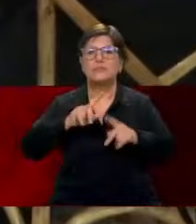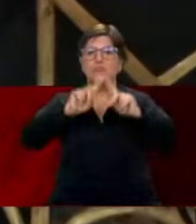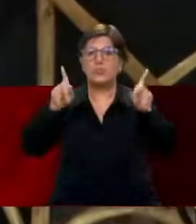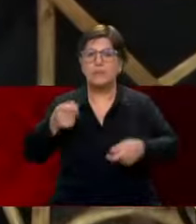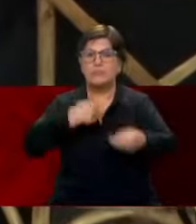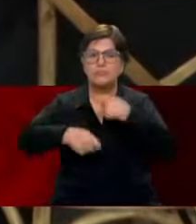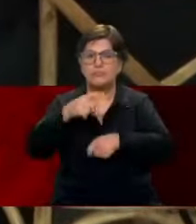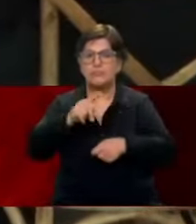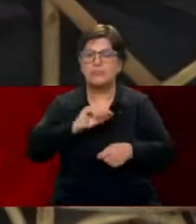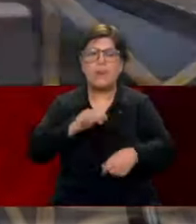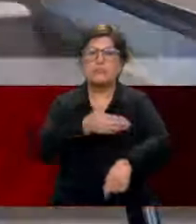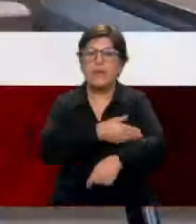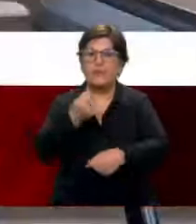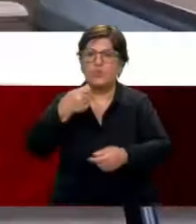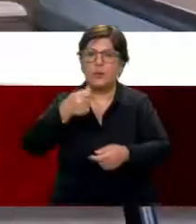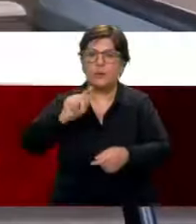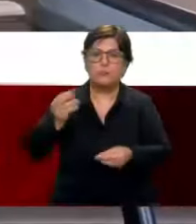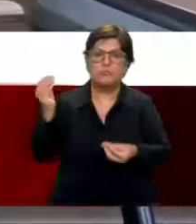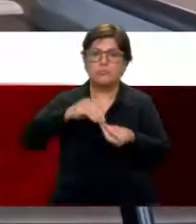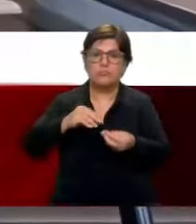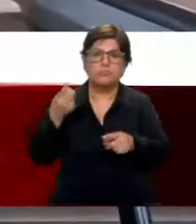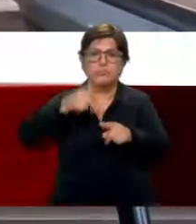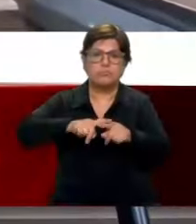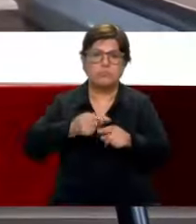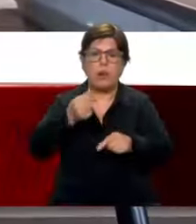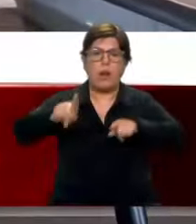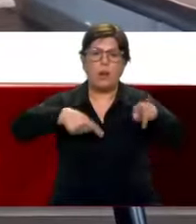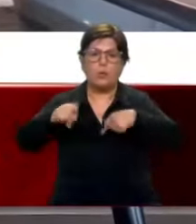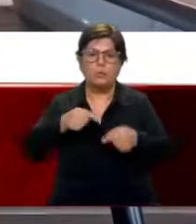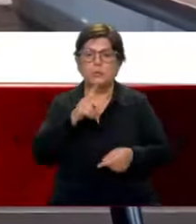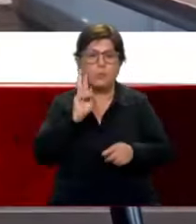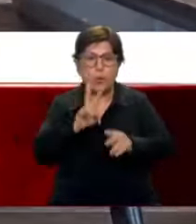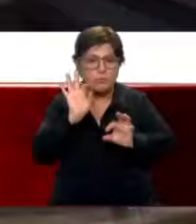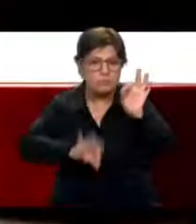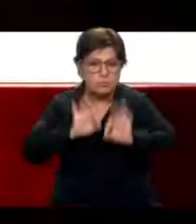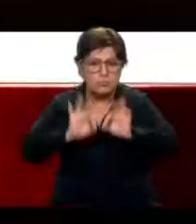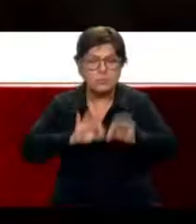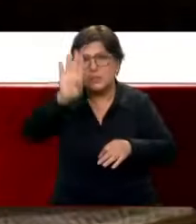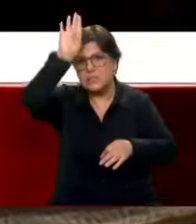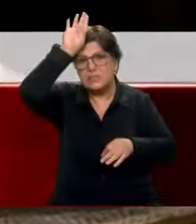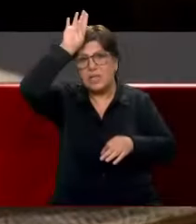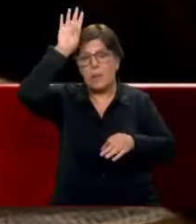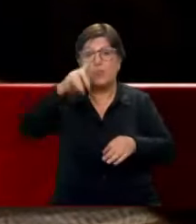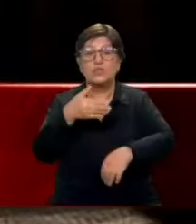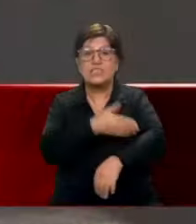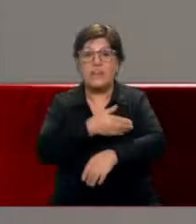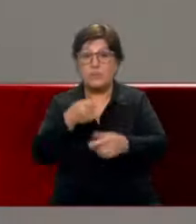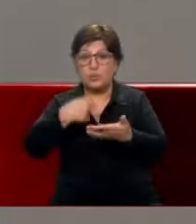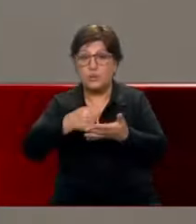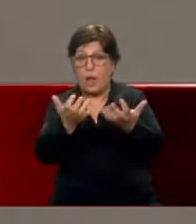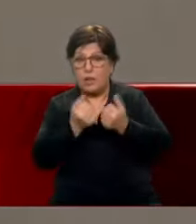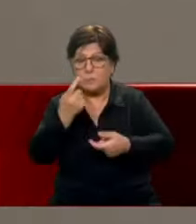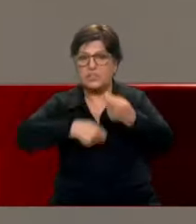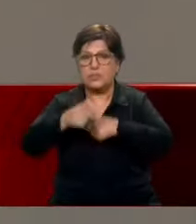servis ücreti almaya devam ediyor. Bakanlık kuralları ihlal eden işletmelere cezai işlem uyguluyor. İstanbul'da servis ücreti aldığı tespit edilen bir